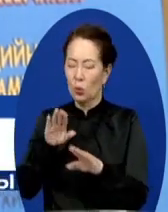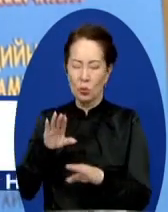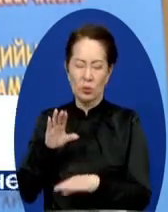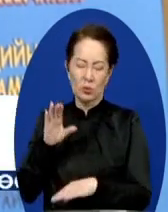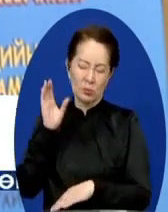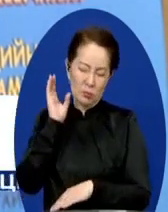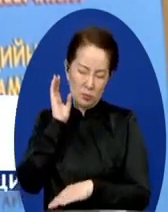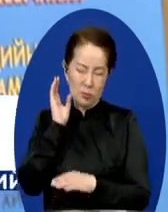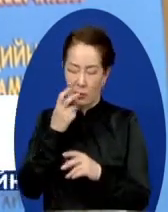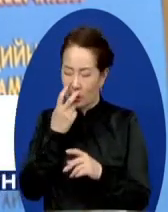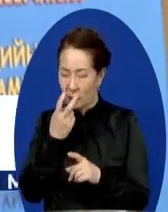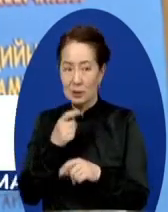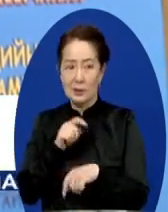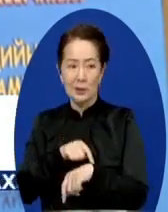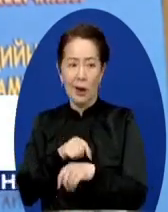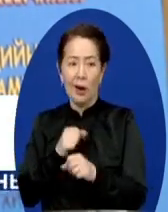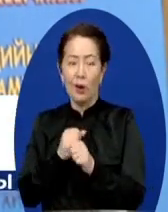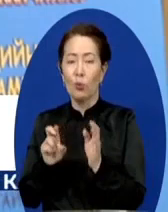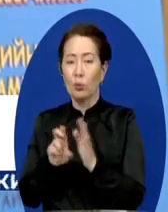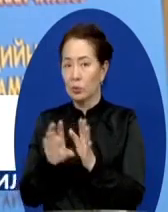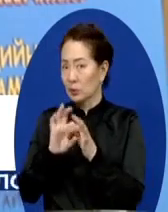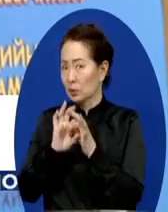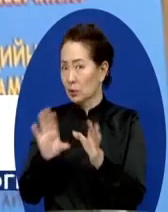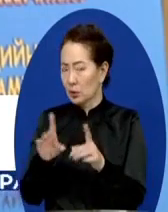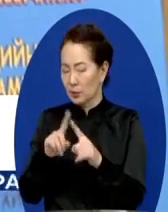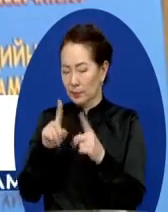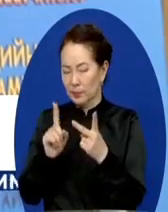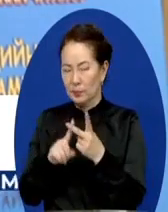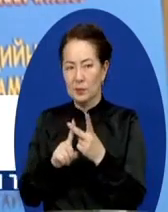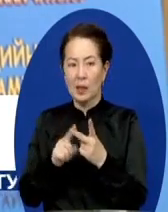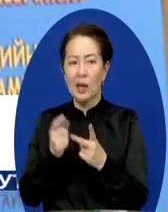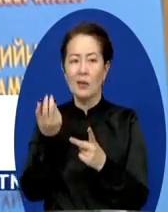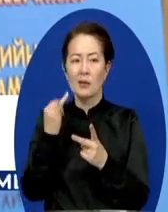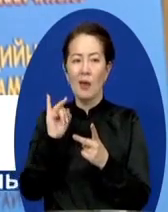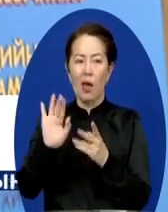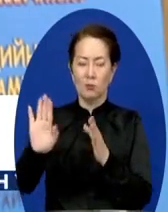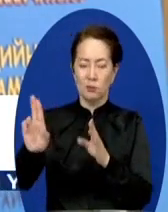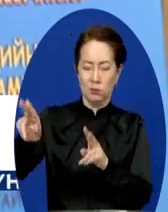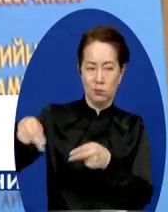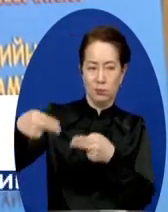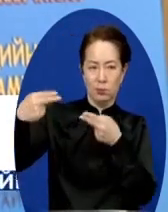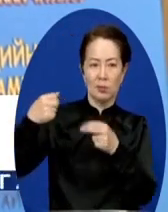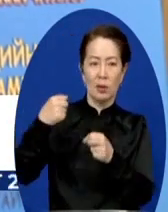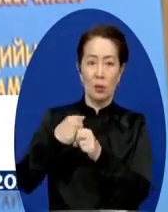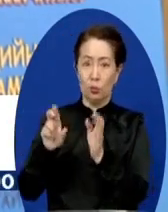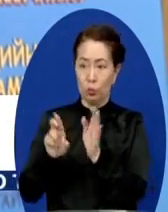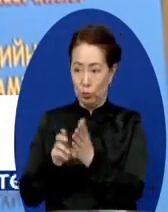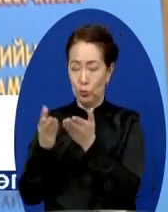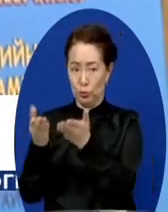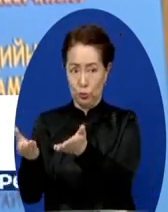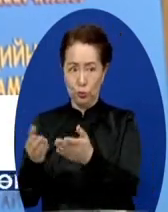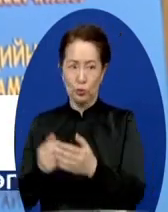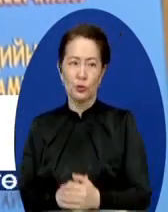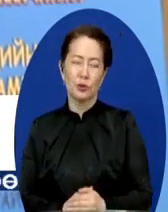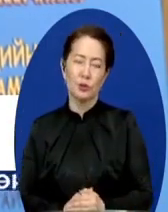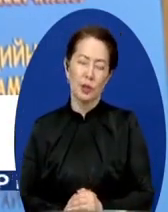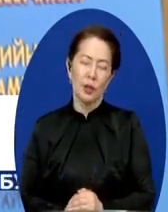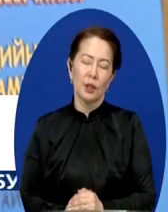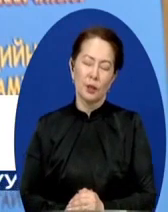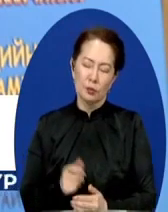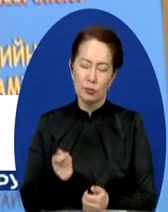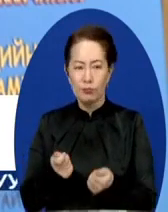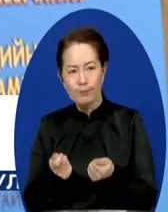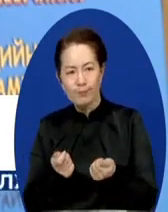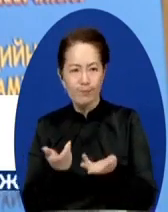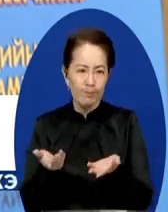хүүхдэд цаг зарцуулах шаардлагатай болсод цагаар ажиллах боломжийг нээж байгаа. Цаашлаад бол зайгаар ажиллах, зайнаас ажиллах, энэ зайнаас ажиллах хэлбэр нь одоо хууль шигжэн гэсэн